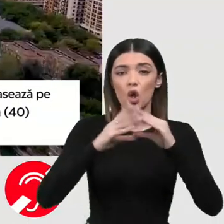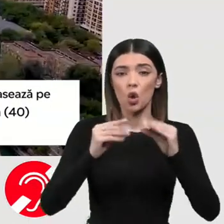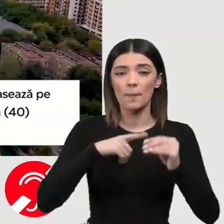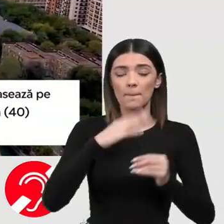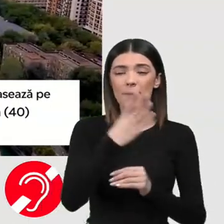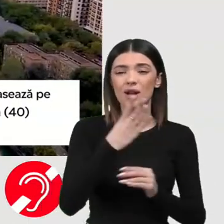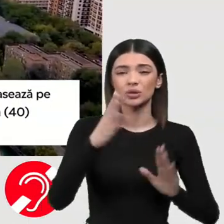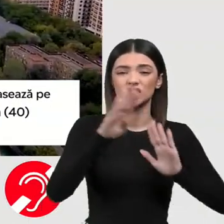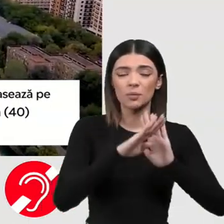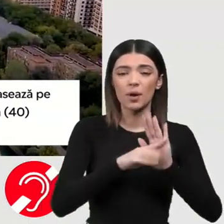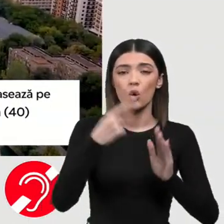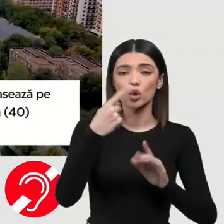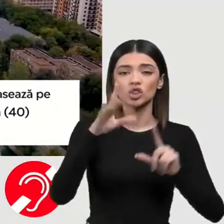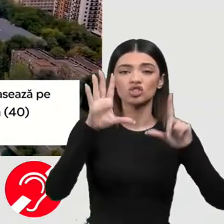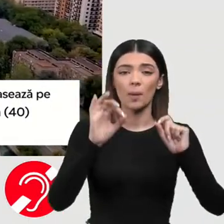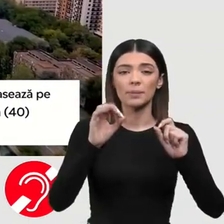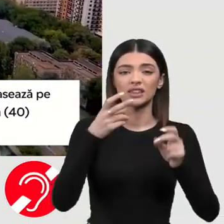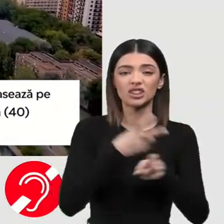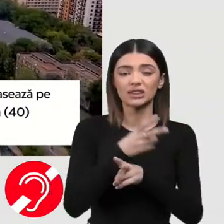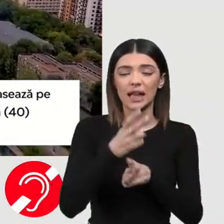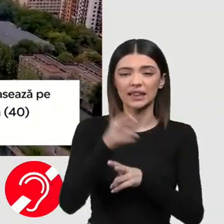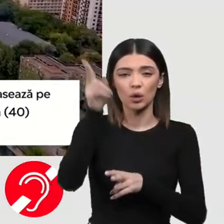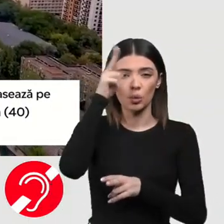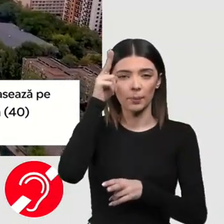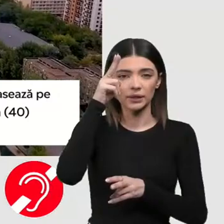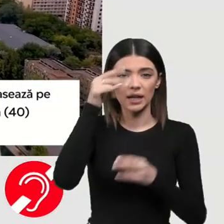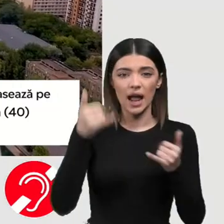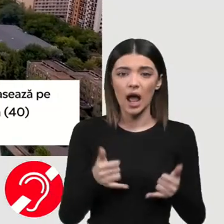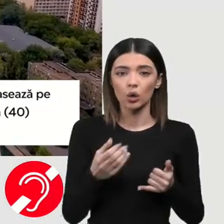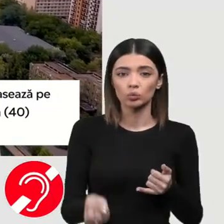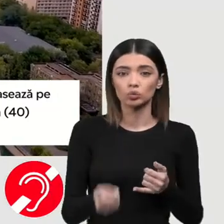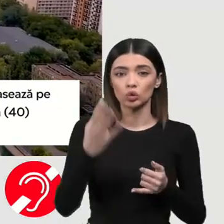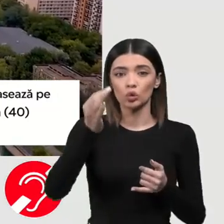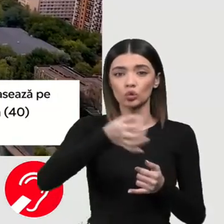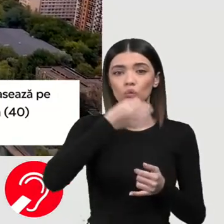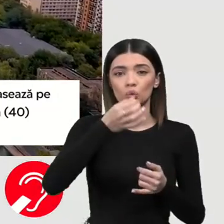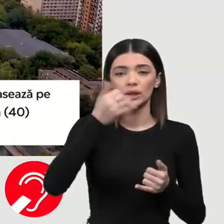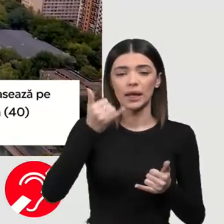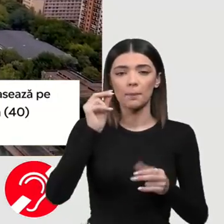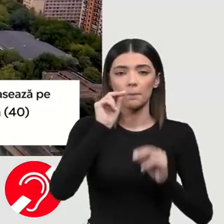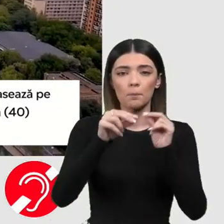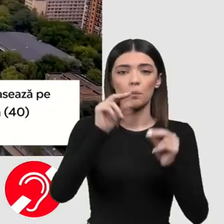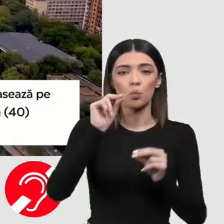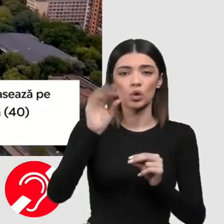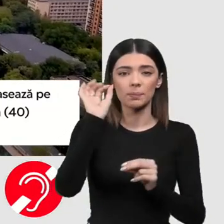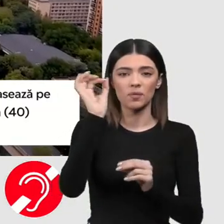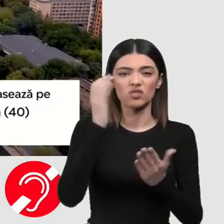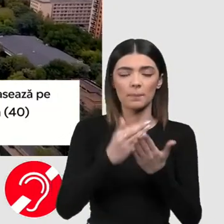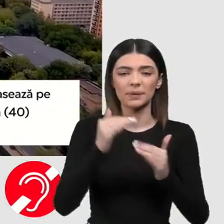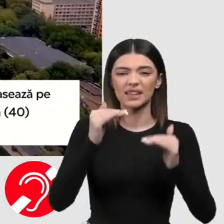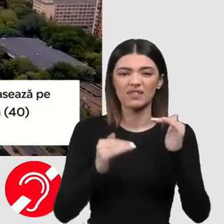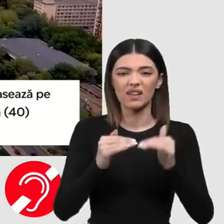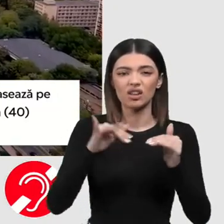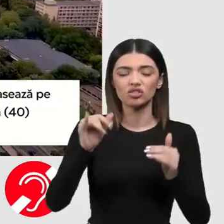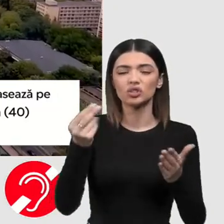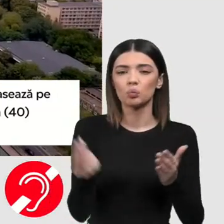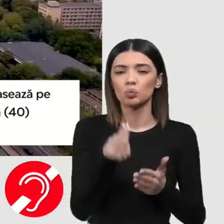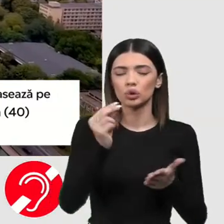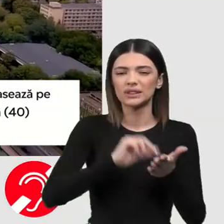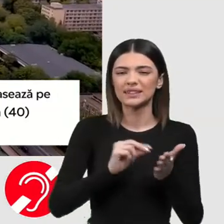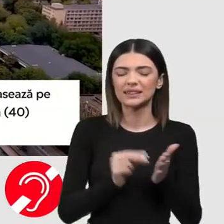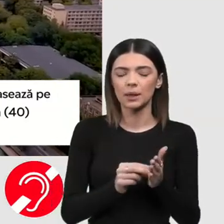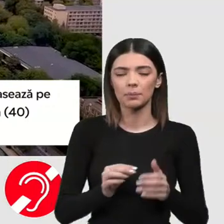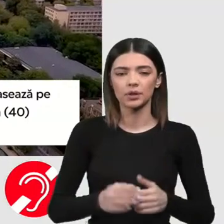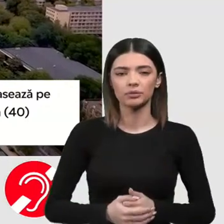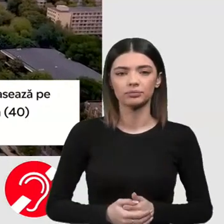România este pe locul 44 din 170 de state analizate. Metodologia presupune acordarea unui punctaj pentru elemente ca nevoi de bază,